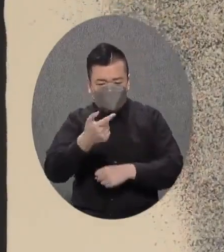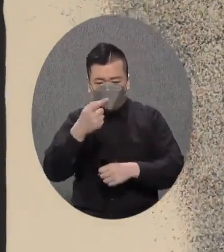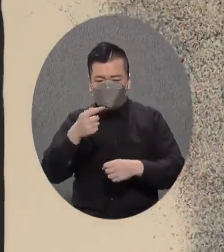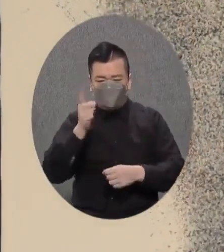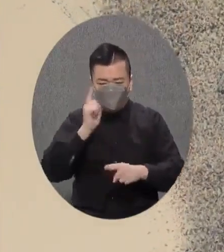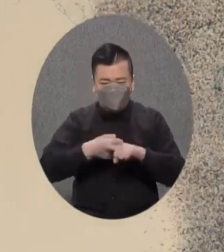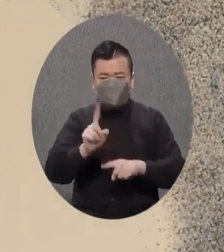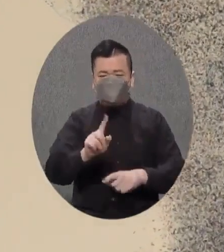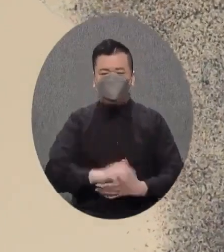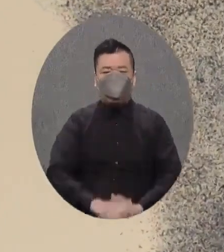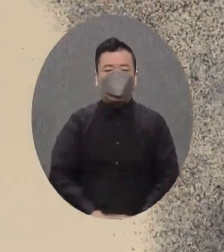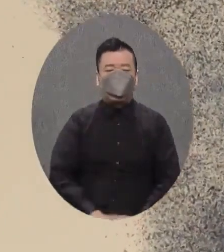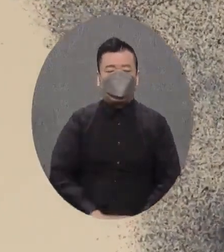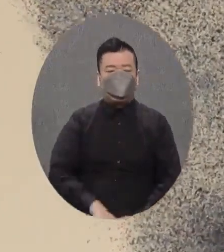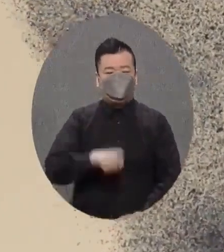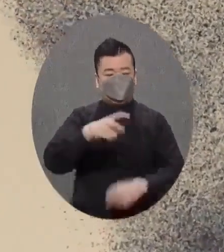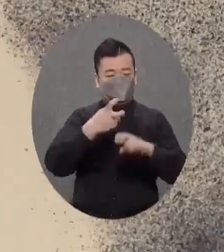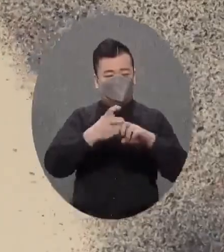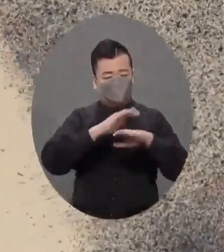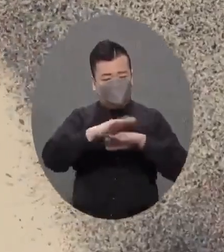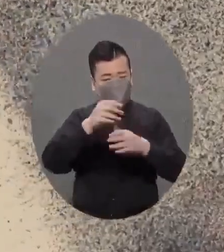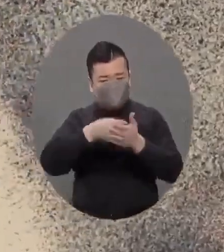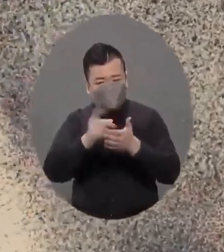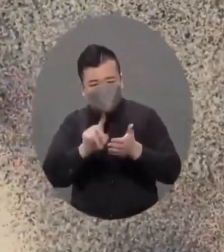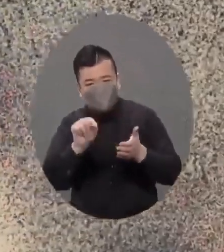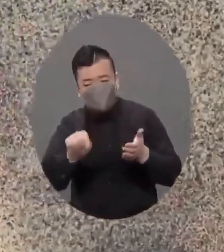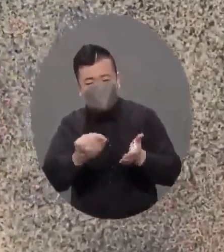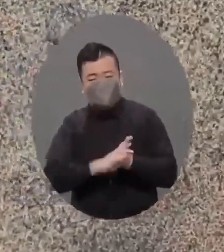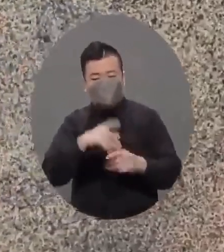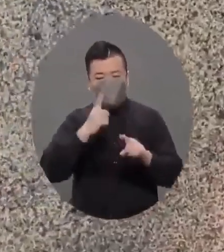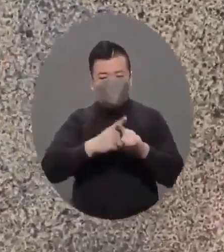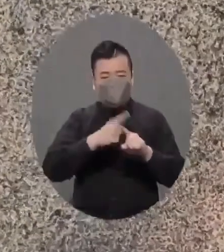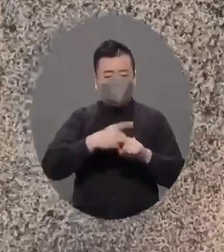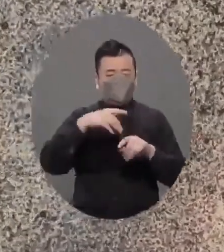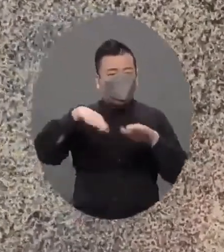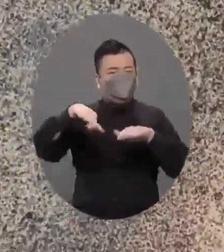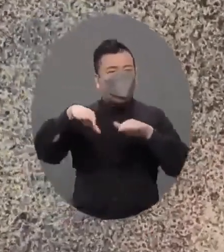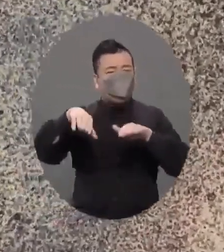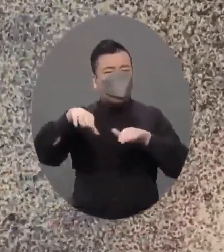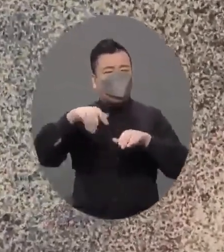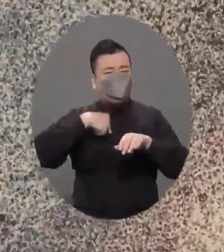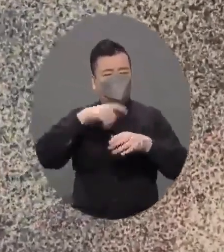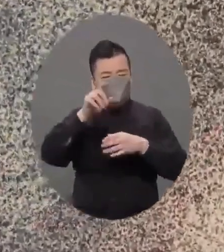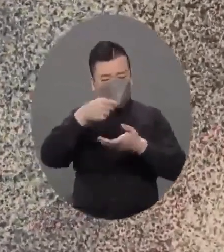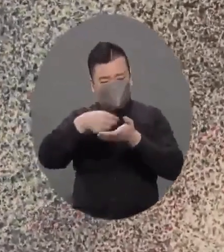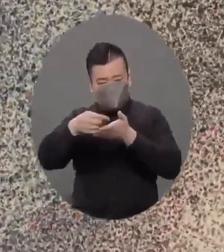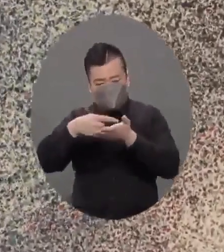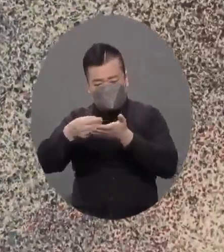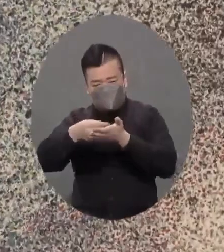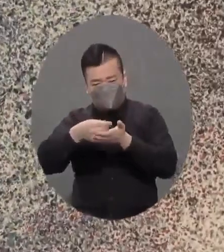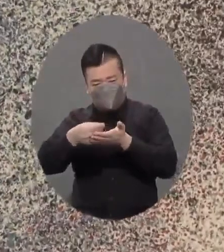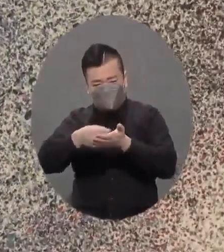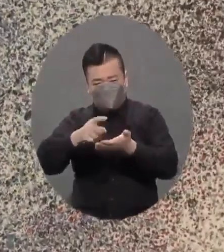上面， 依個嘅石板畫咧，佢有個特點咧，其實都可以好類似我哋嘅素描啊繪畫